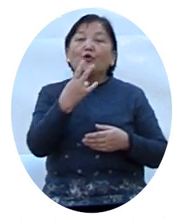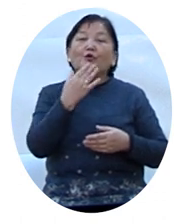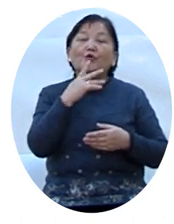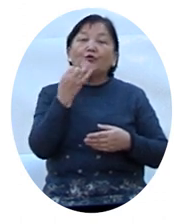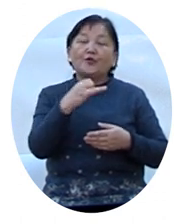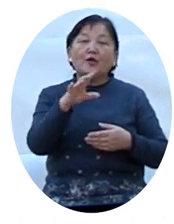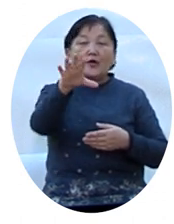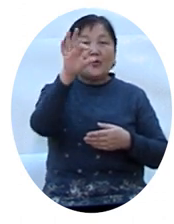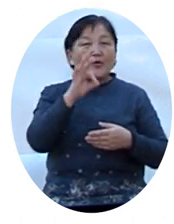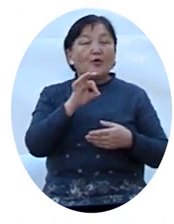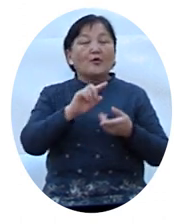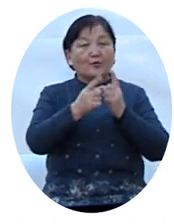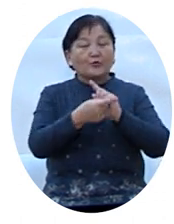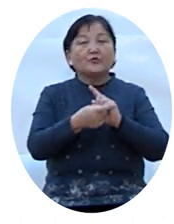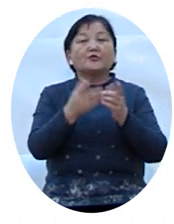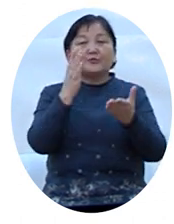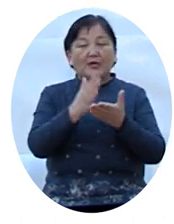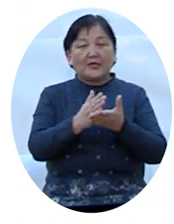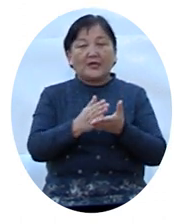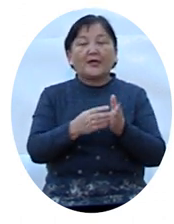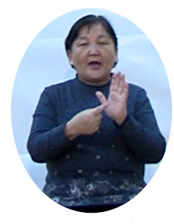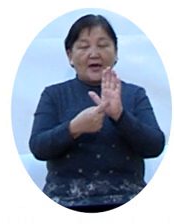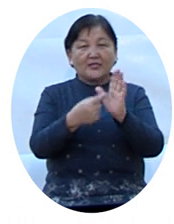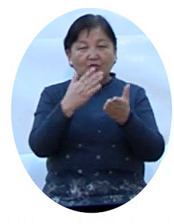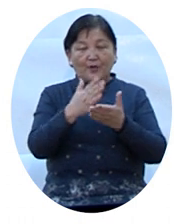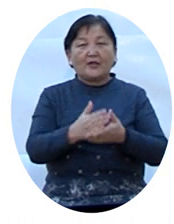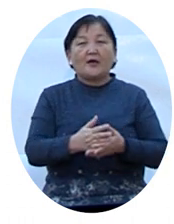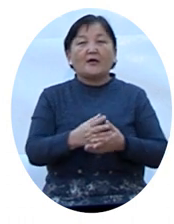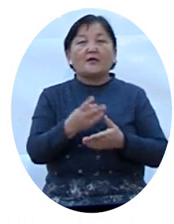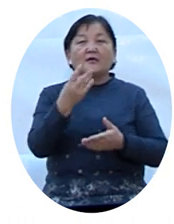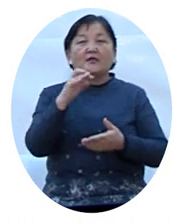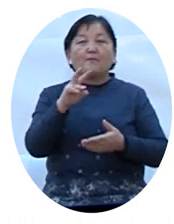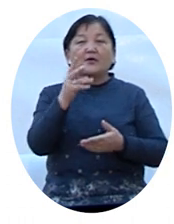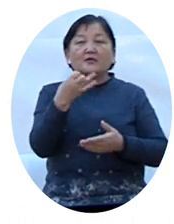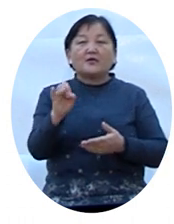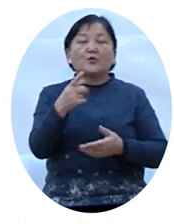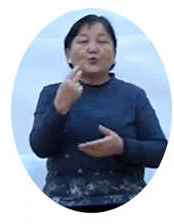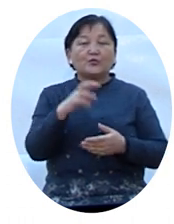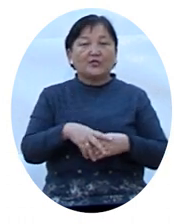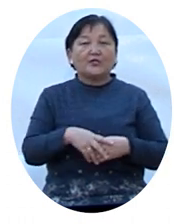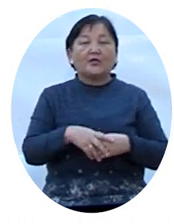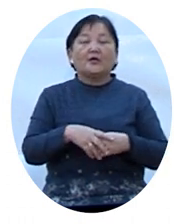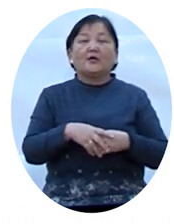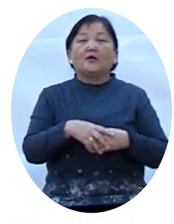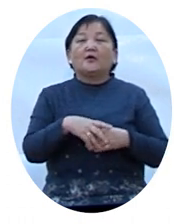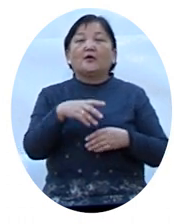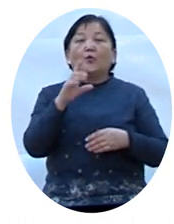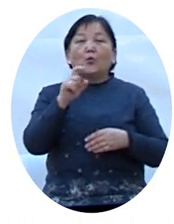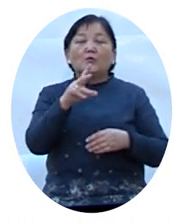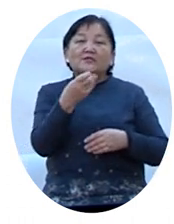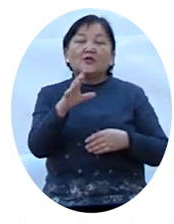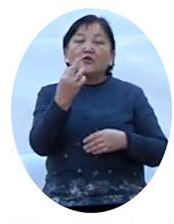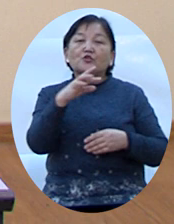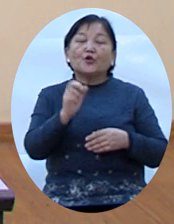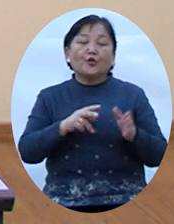байна. За одоо тэгвэл бүгдээрээ лимбигний хүчил болон хүнсний содыг харилцан үйлчлэхэд хими уруул явагдах